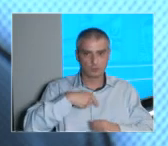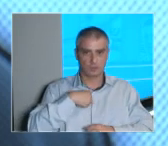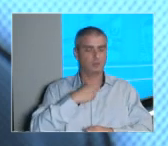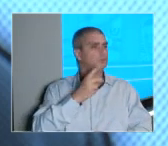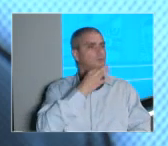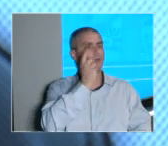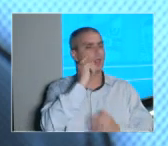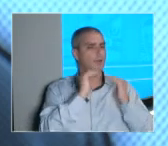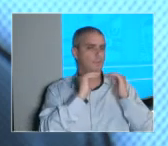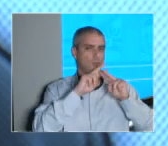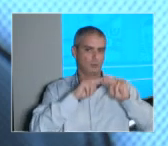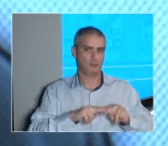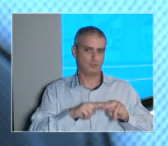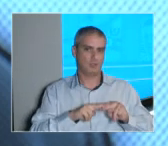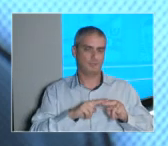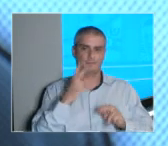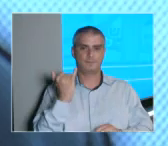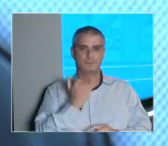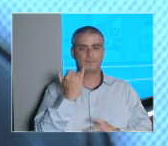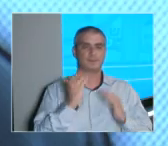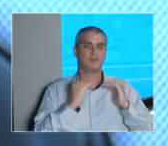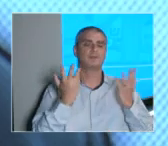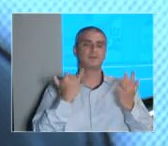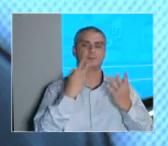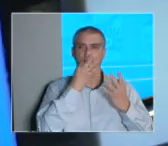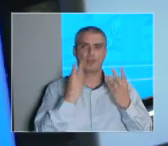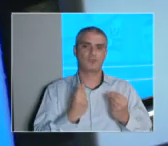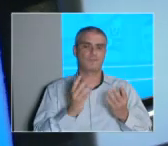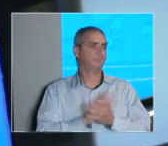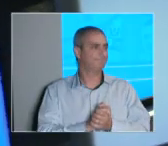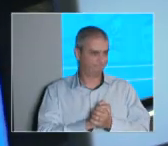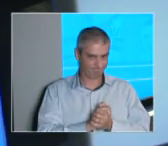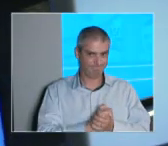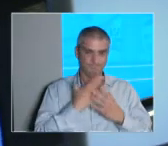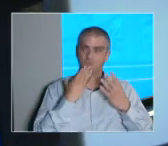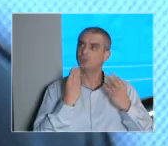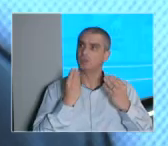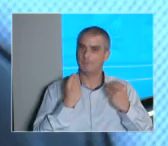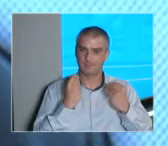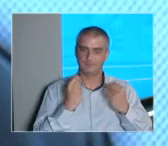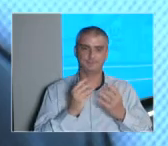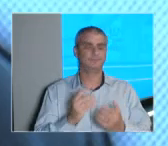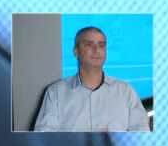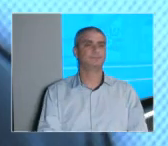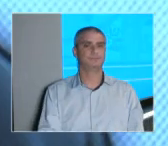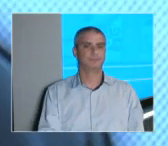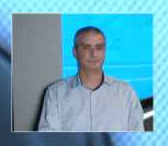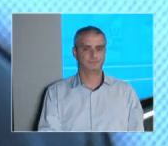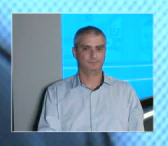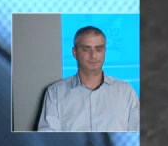רק שאלת המידתיות נשארה קצת במחלוקת. תמיד נגיד מידתיות, תמיד יש שאלה טובה. אנחנו נאמר לך תודה רבה שהתארחת כאן אצלנו.